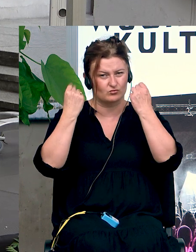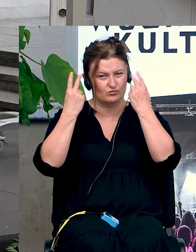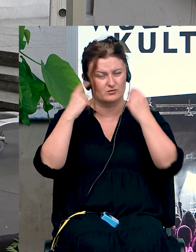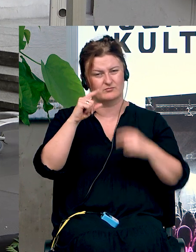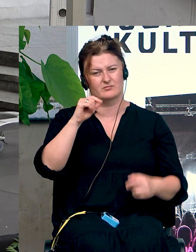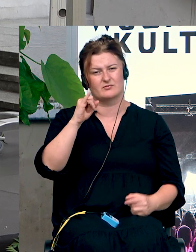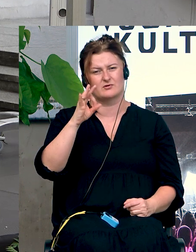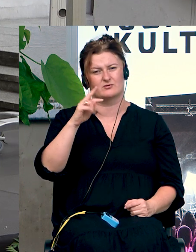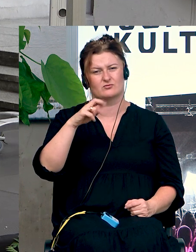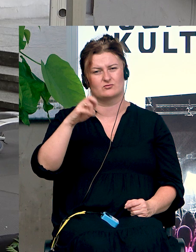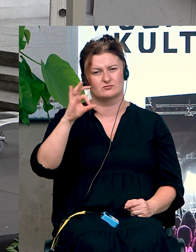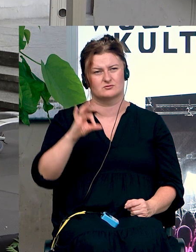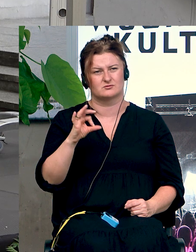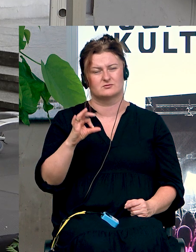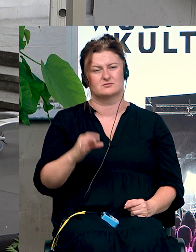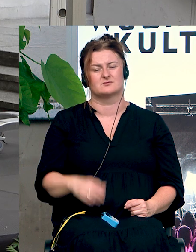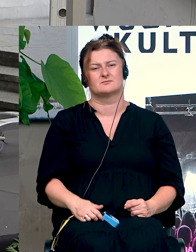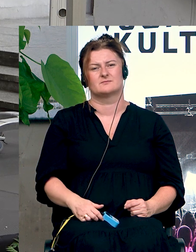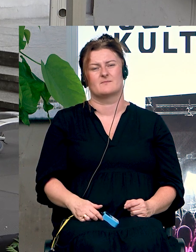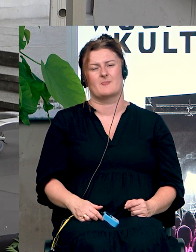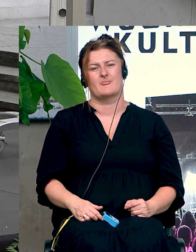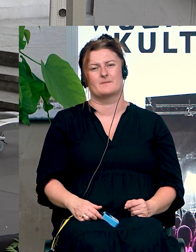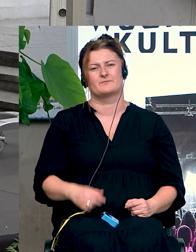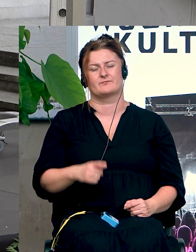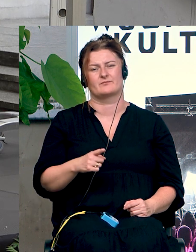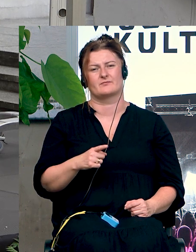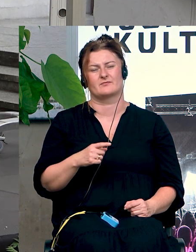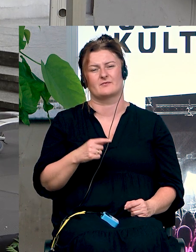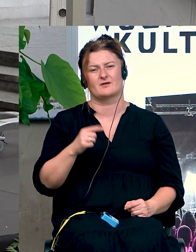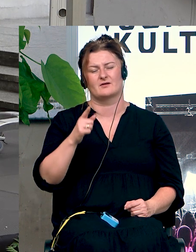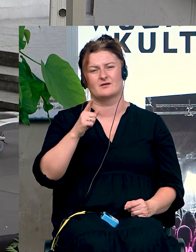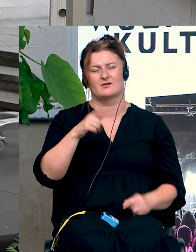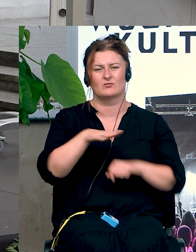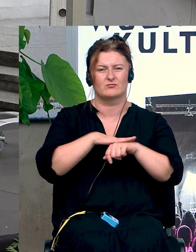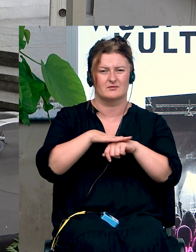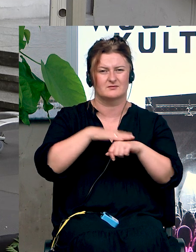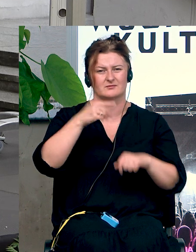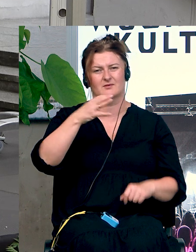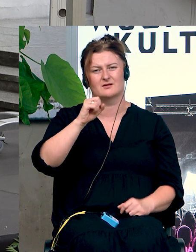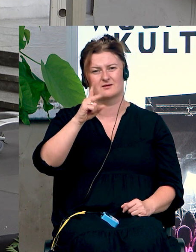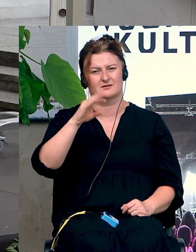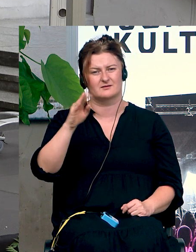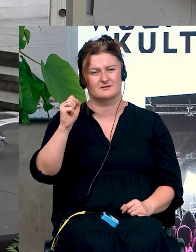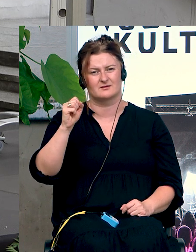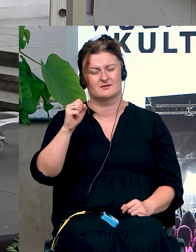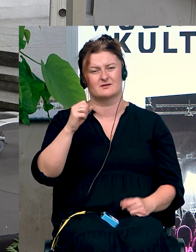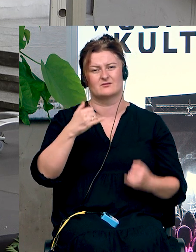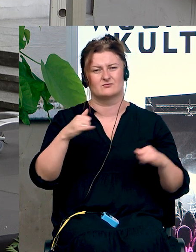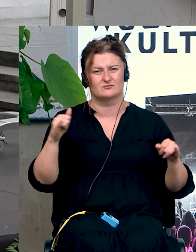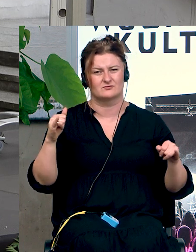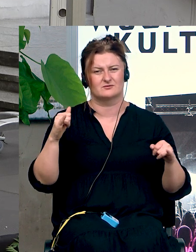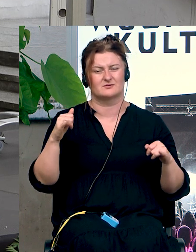«Лиса Микиту», і такі він дуже складні там є моменти, поки що відклали. Дуже